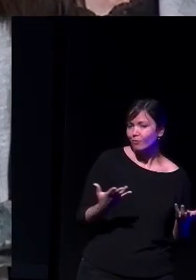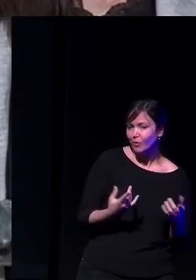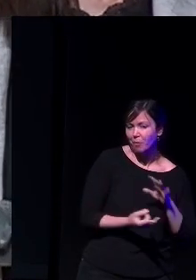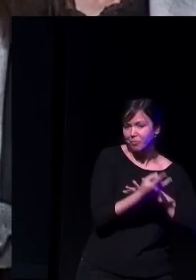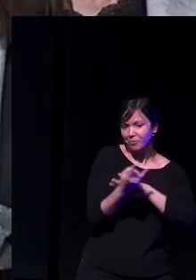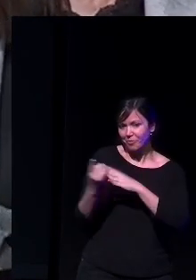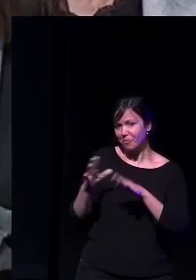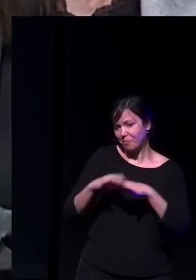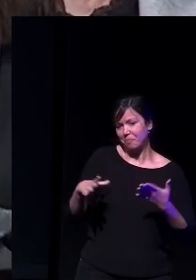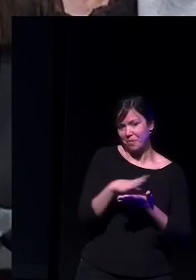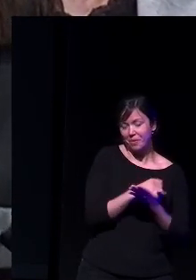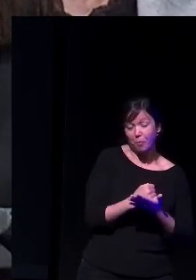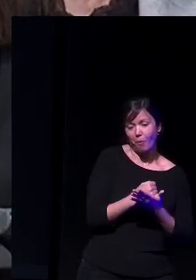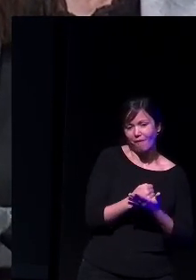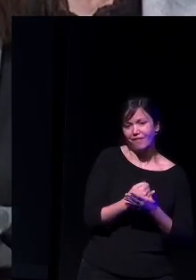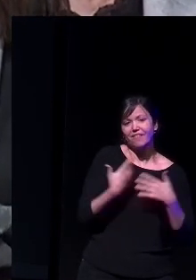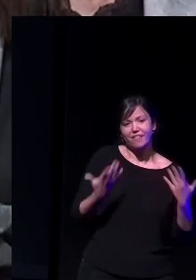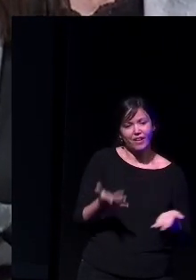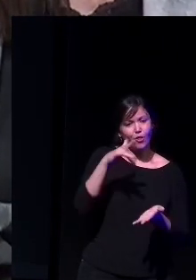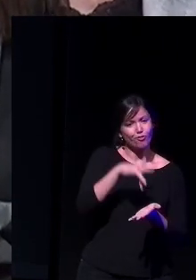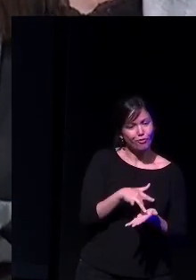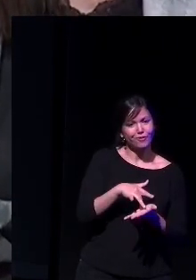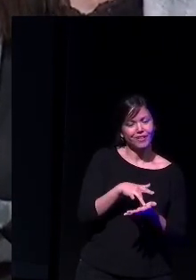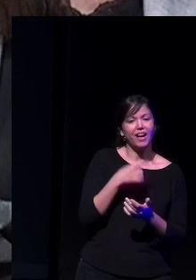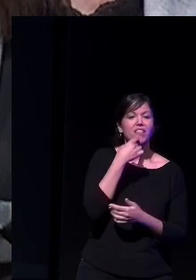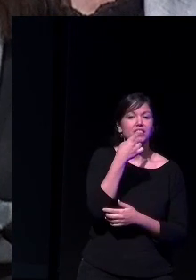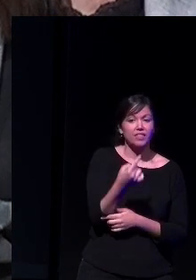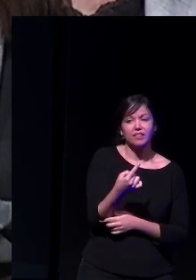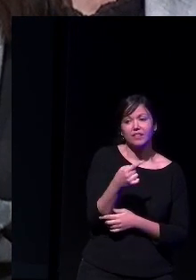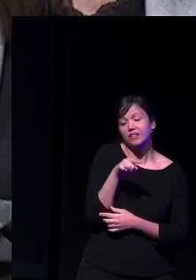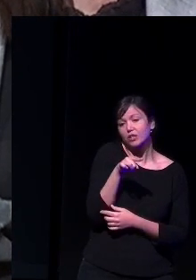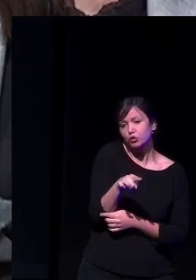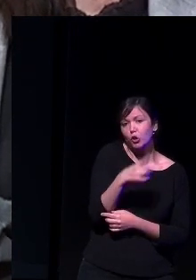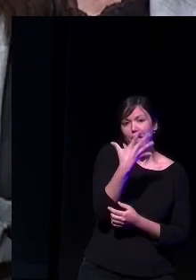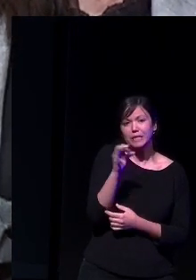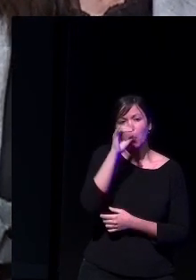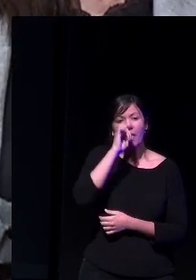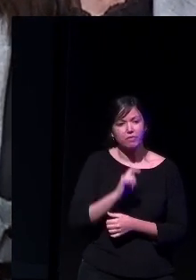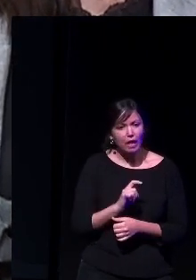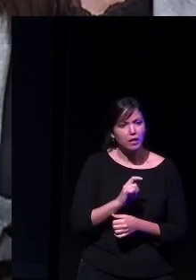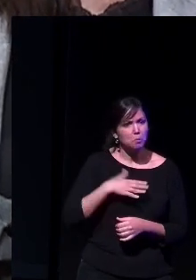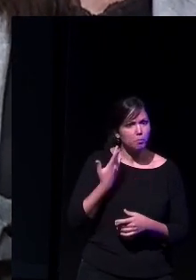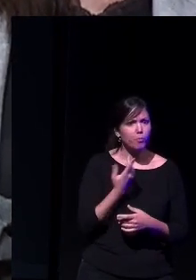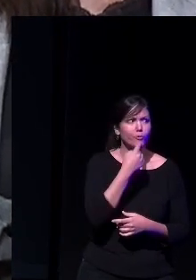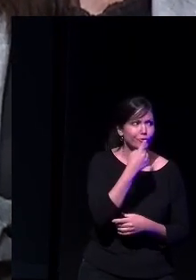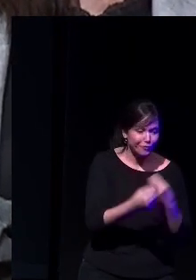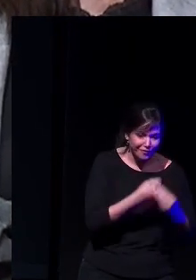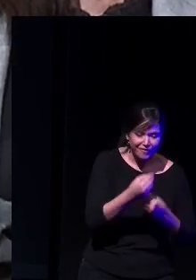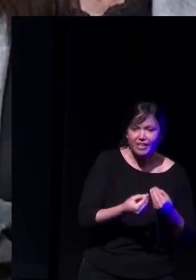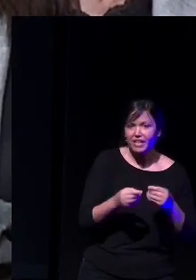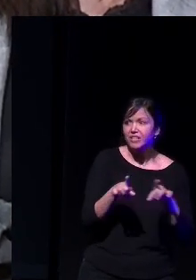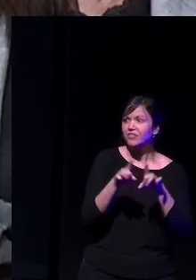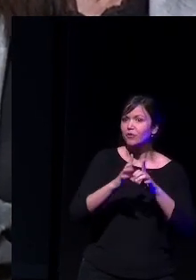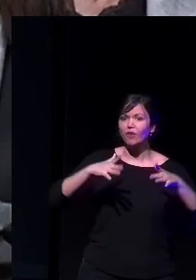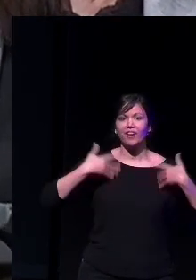molt, la veritat. I doncs, arribar a aquest punt de poder dir doncs, que arribes a 50 anys doncs, és una